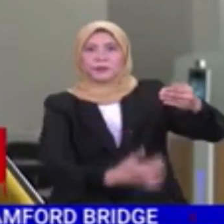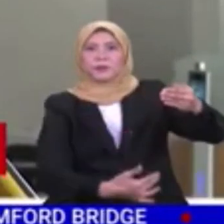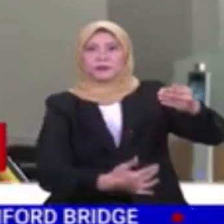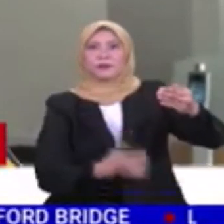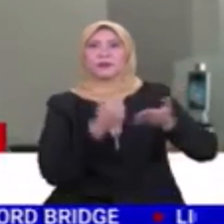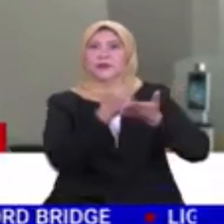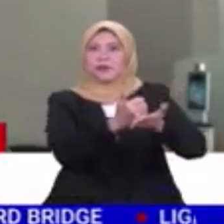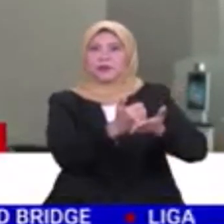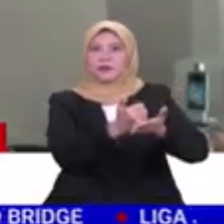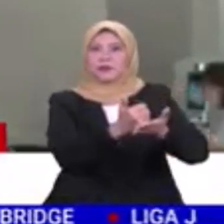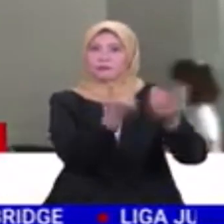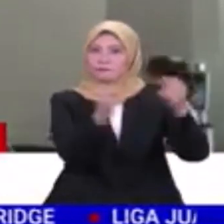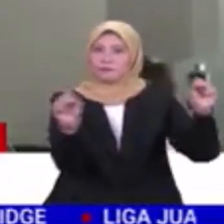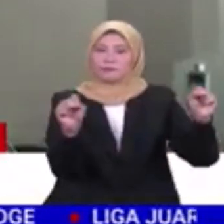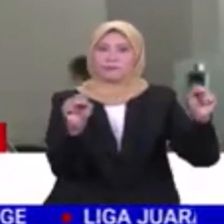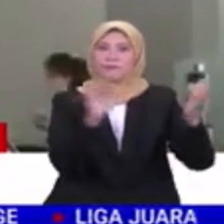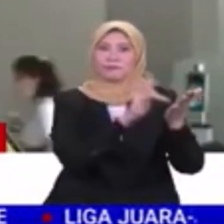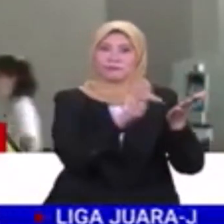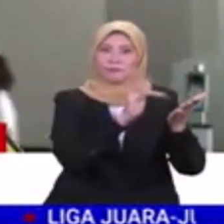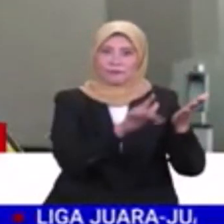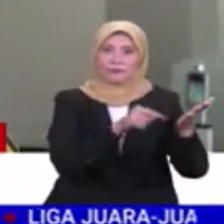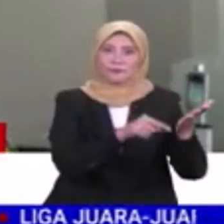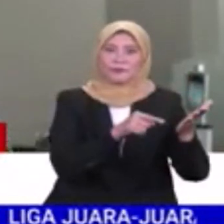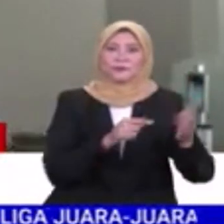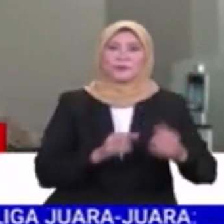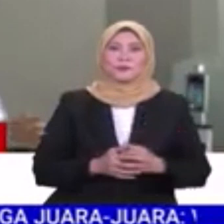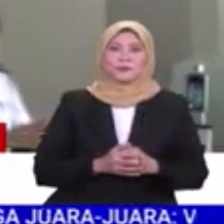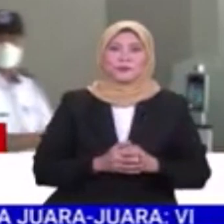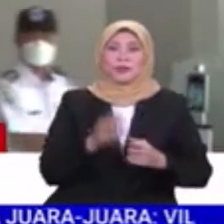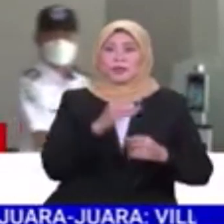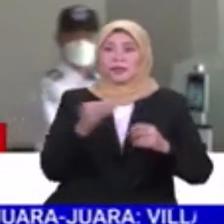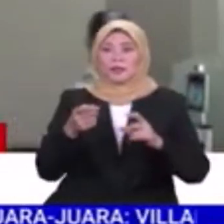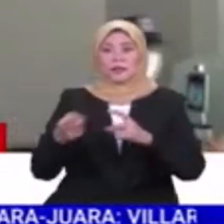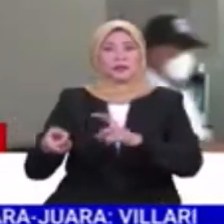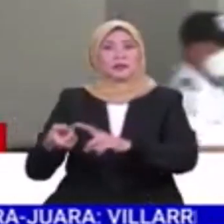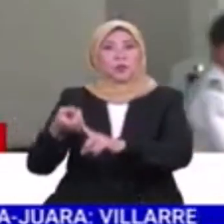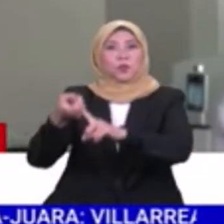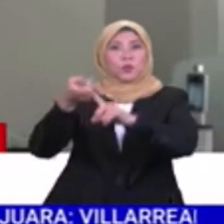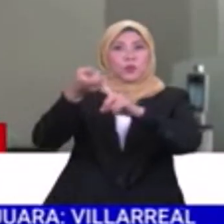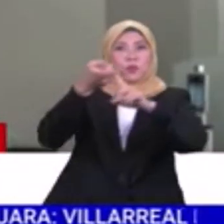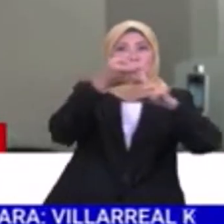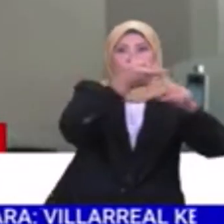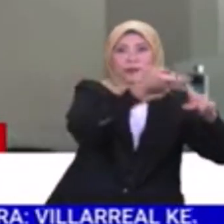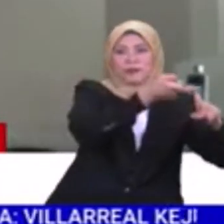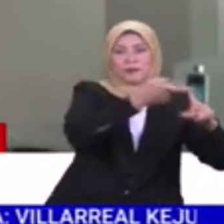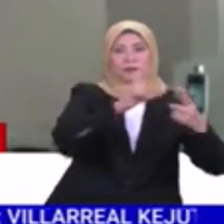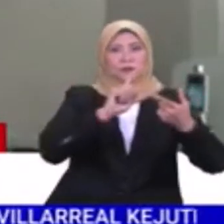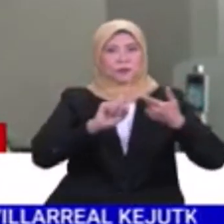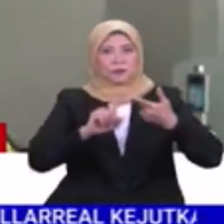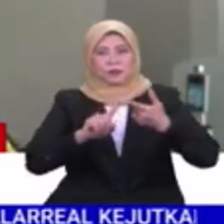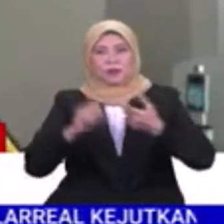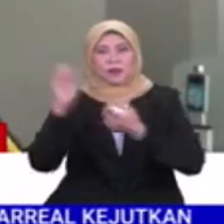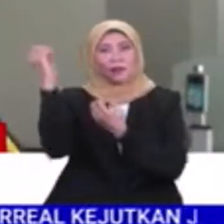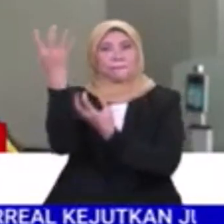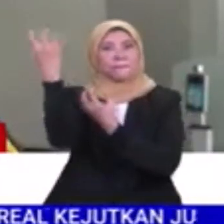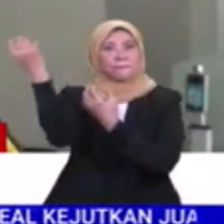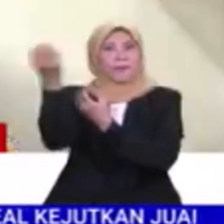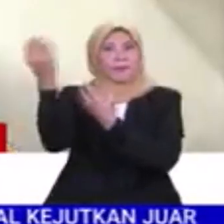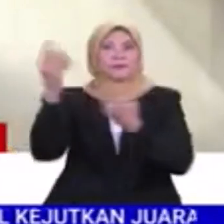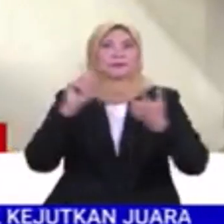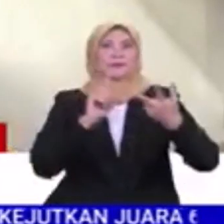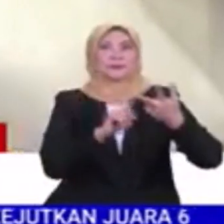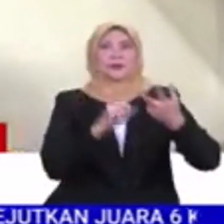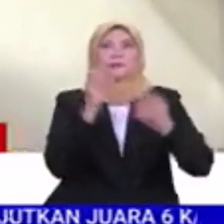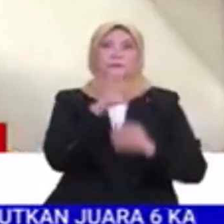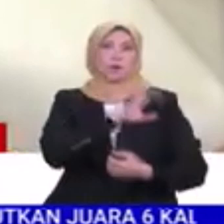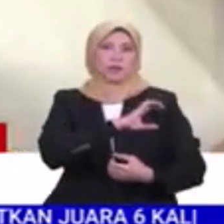perbantuan daripada apa ni, towing, apa tu, ambulance dan juga polis.